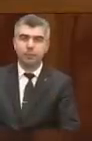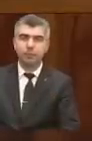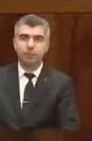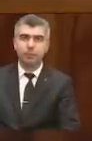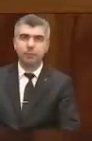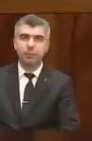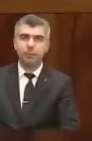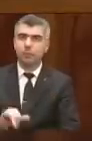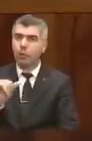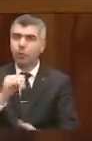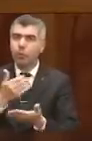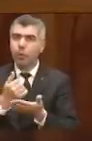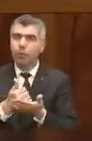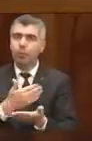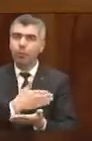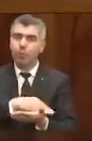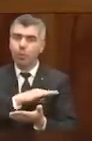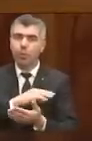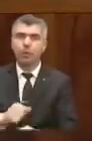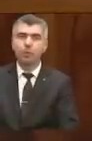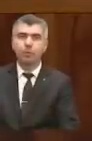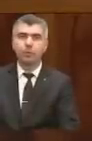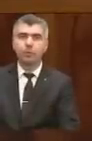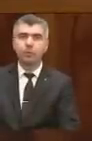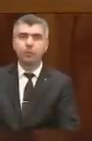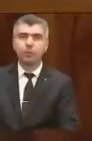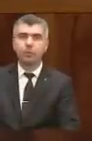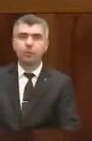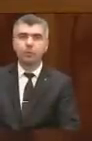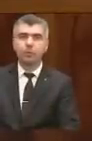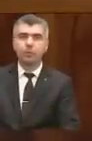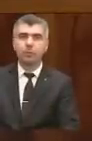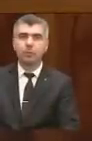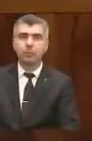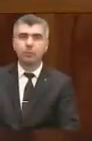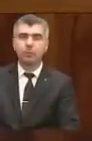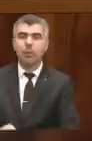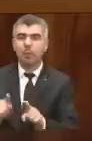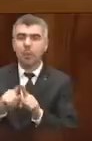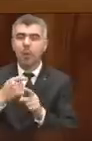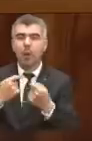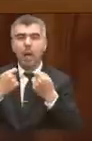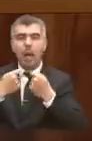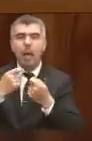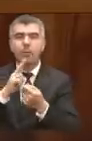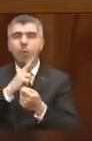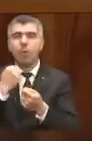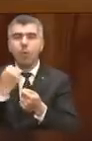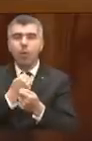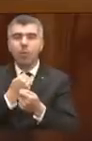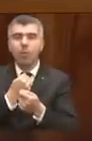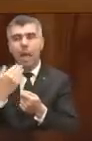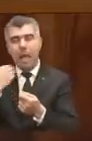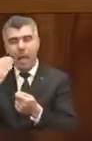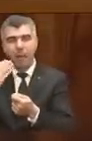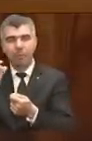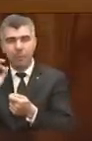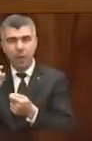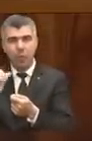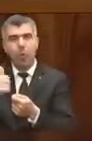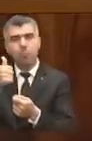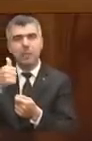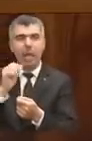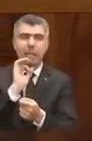شكون المسؤول اه اذا الخيبه ديال رئيس الحكومه الزوينه ديالكم مزيان حتى هذا